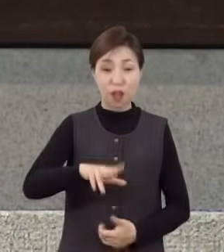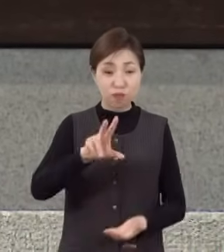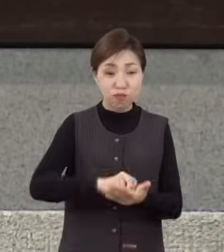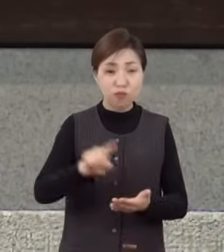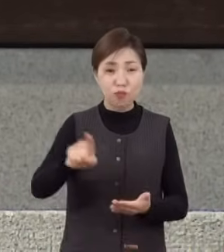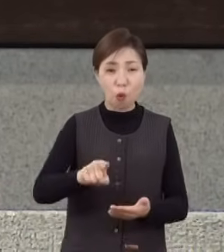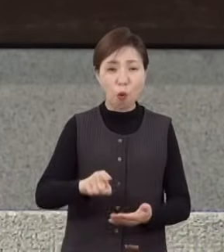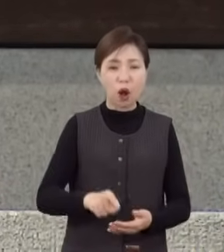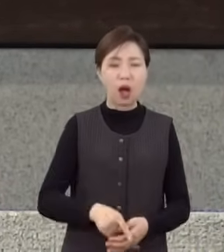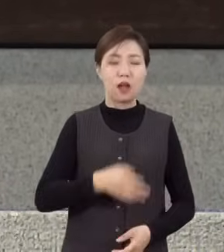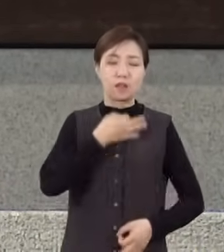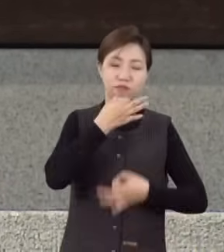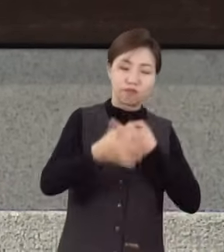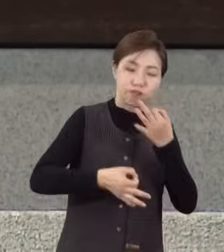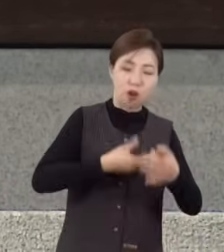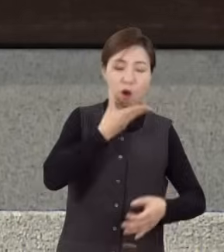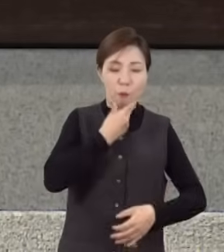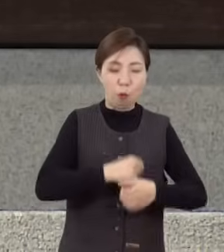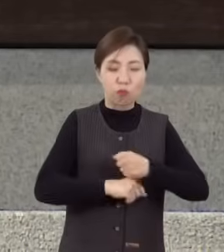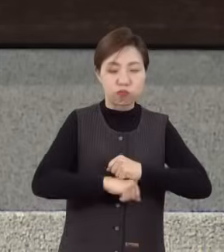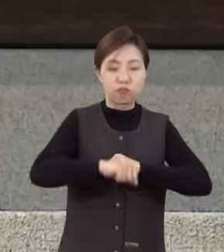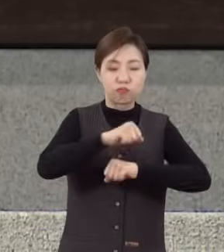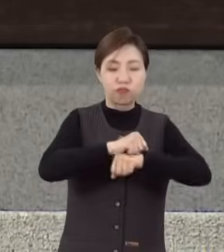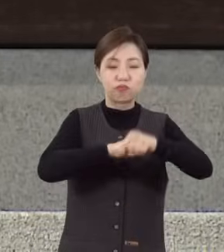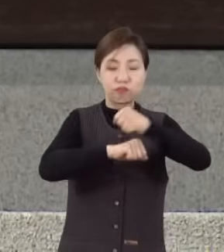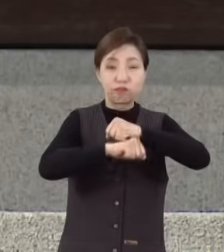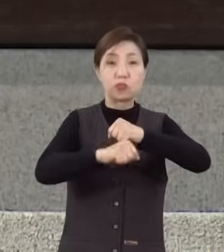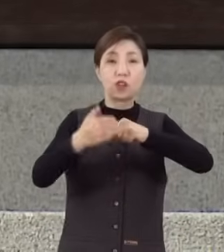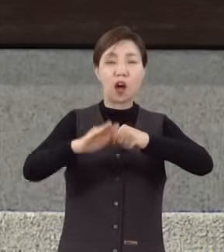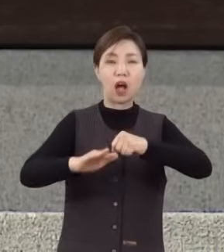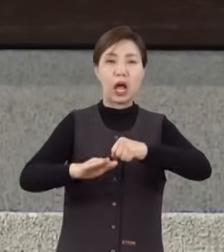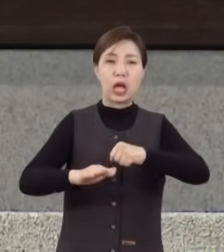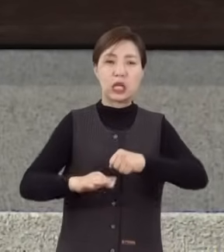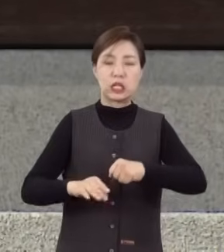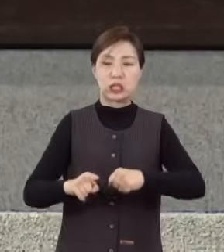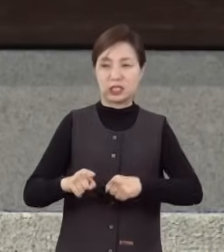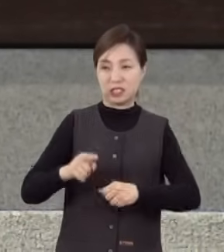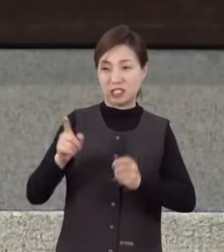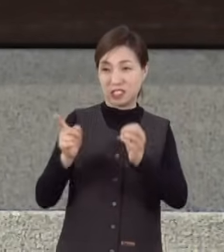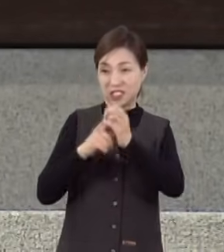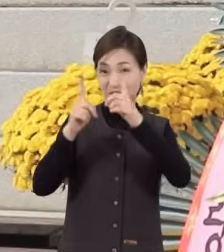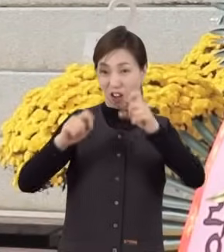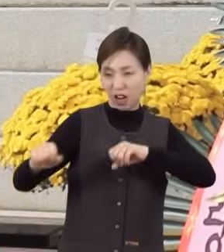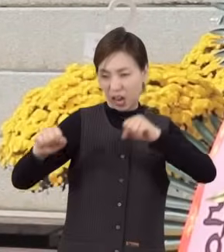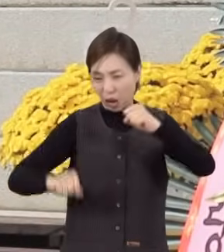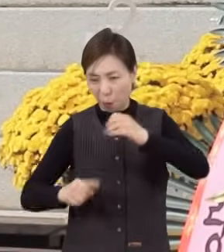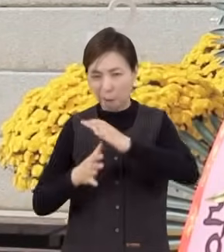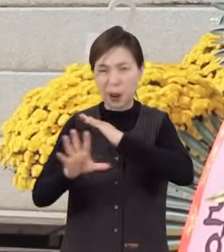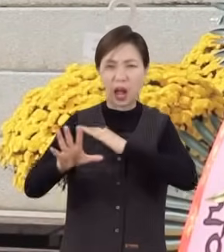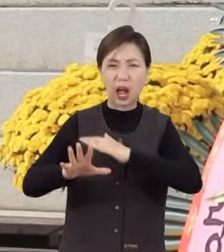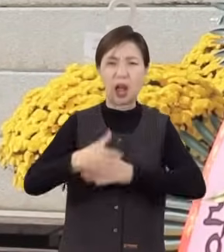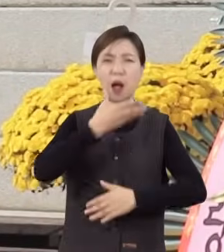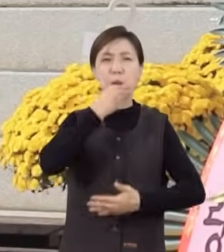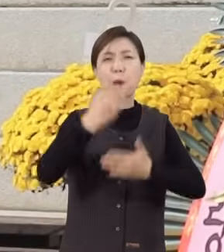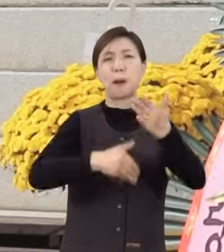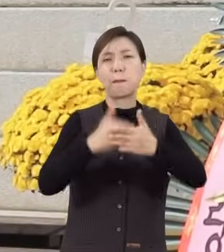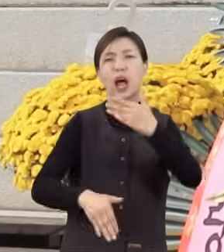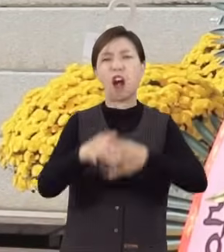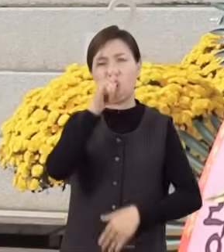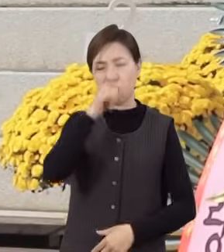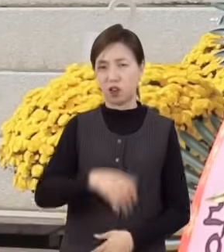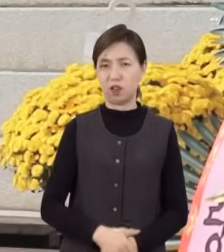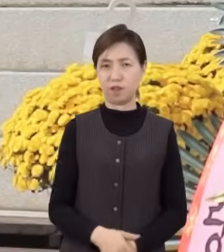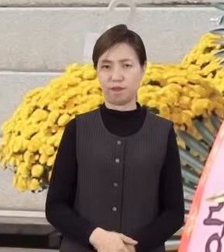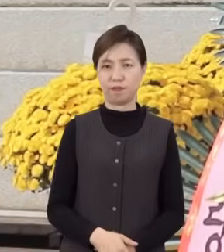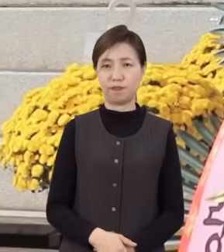경우가 많대요. 그게 이제 함정이에요. 그래서 제가 늘 불자님들께 절에 다니는 불자들은